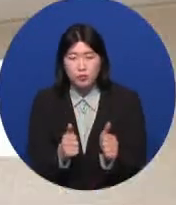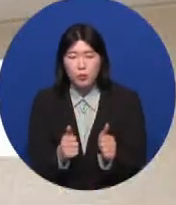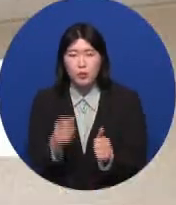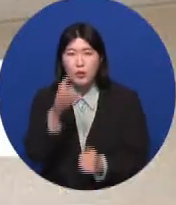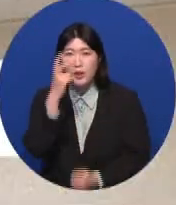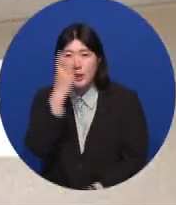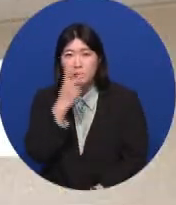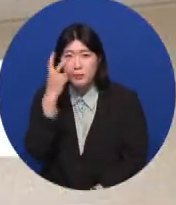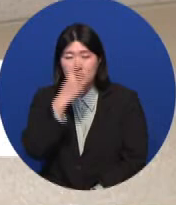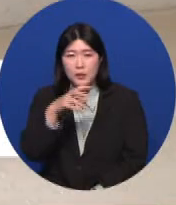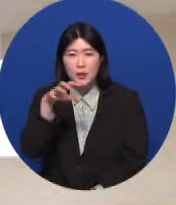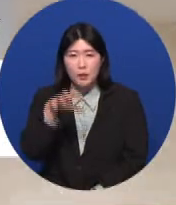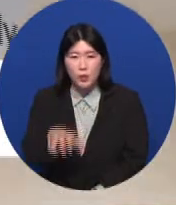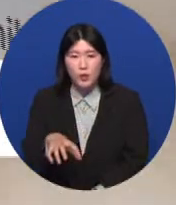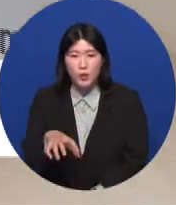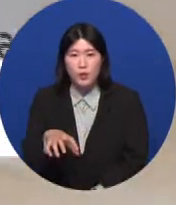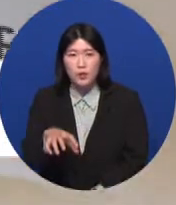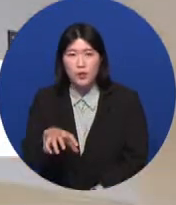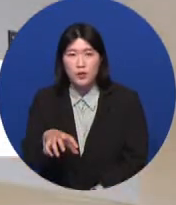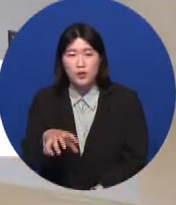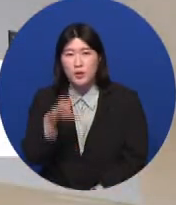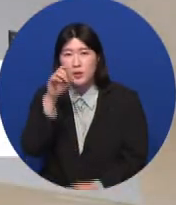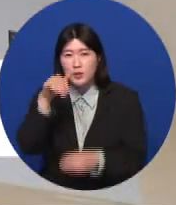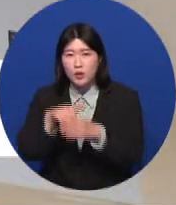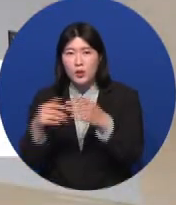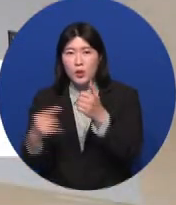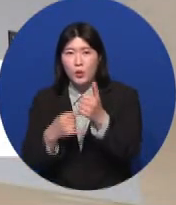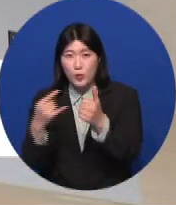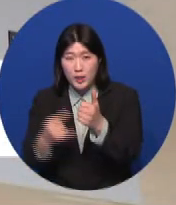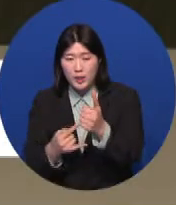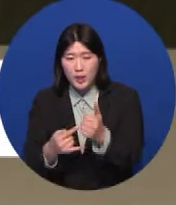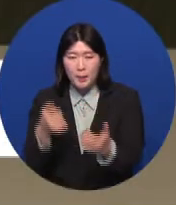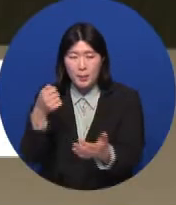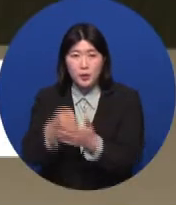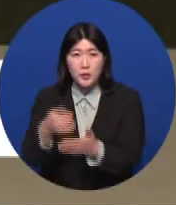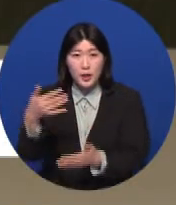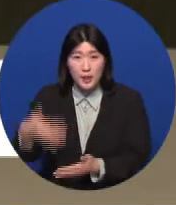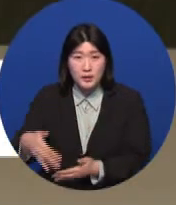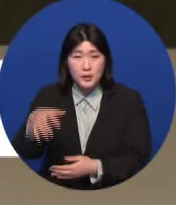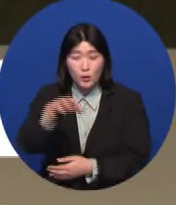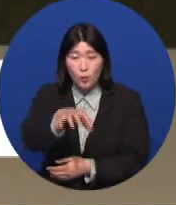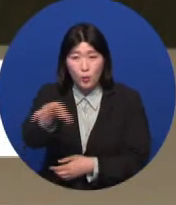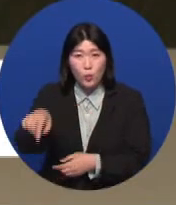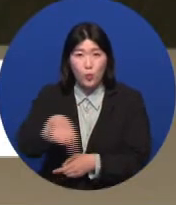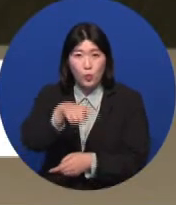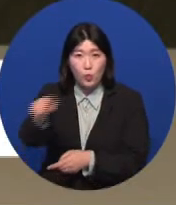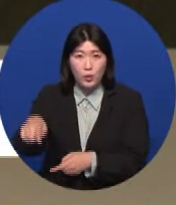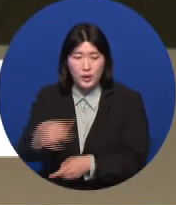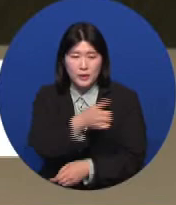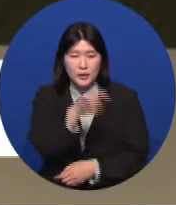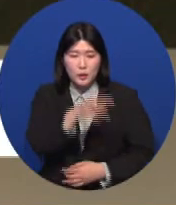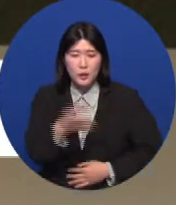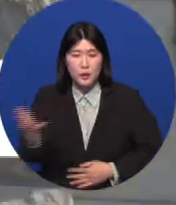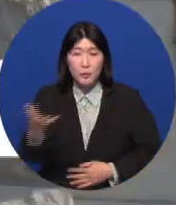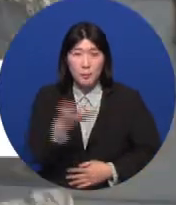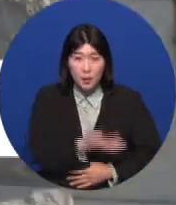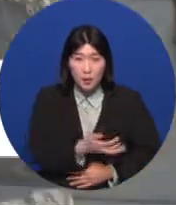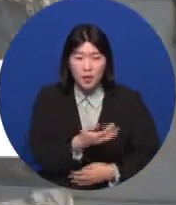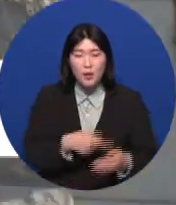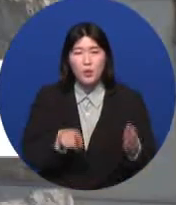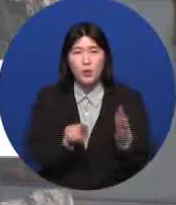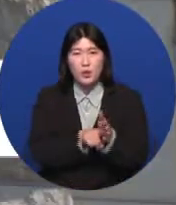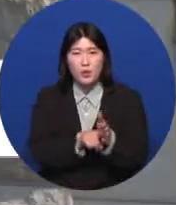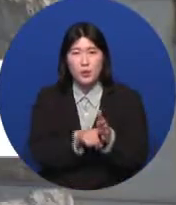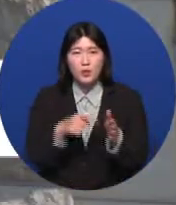중앙행정기관과 감사원 중앙선관위 를 비롯해 헌법 기관과 균형 발전 위원회 등 대통령 직속